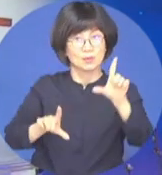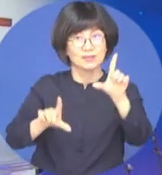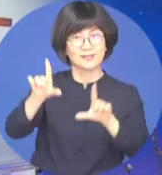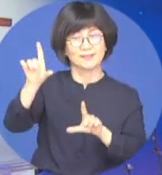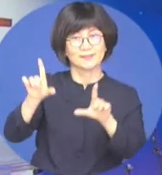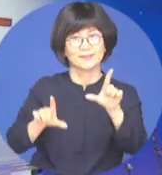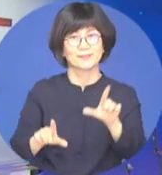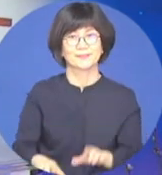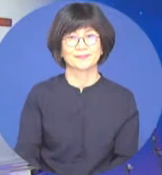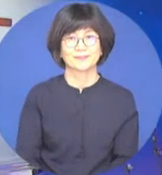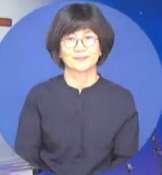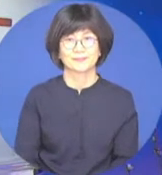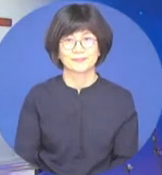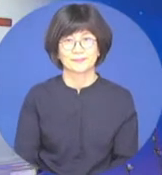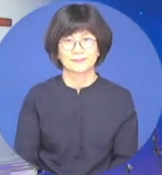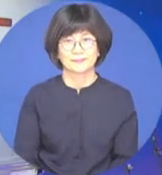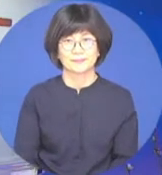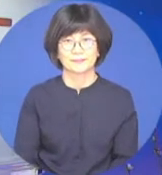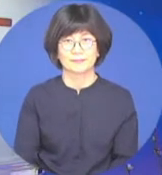그래서 여러분